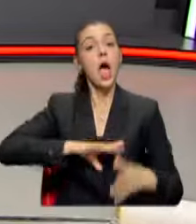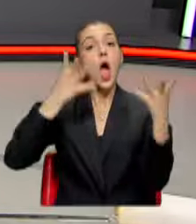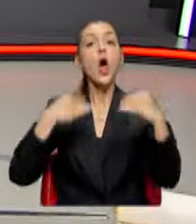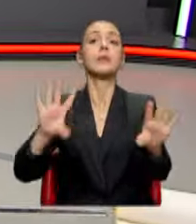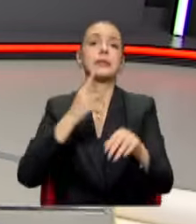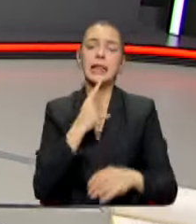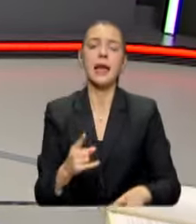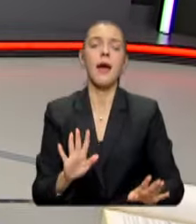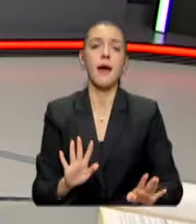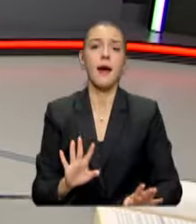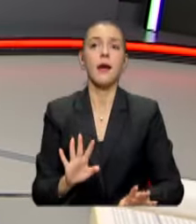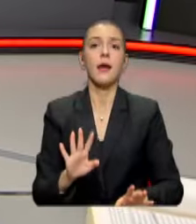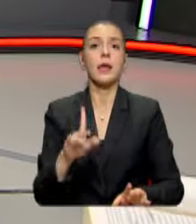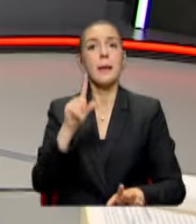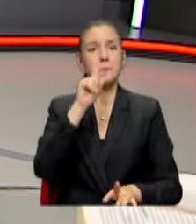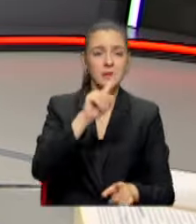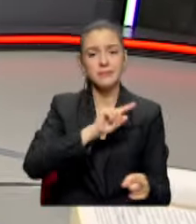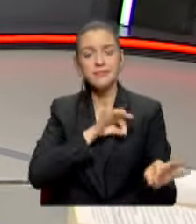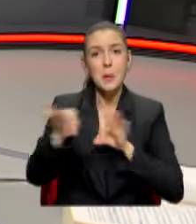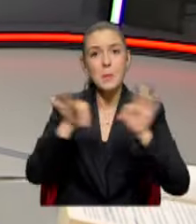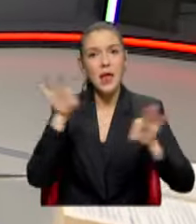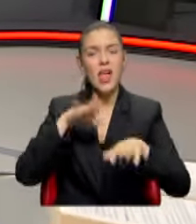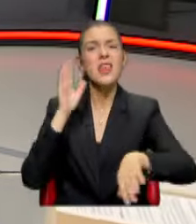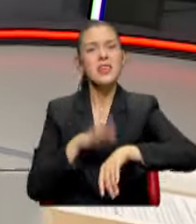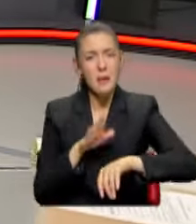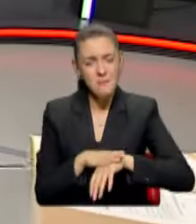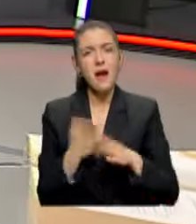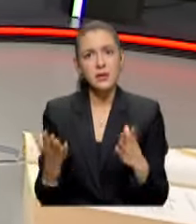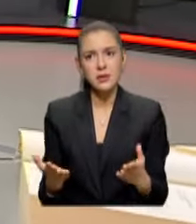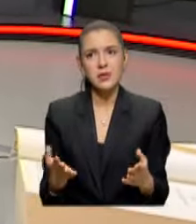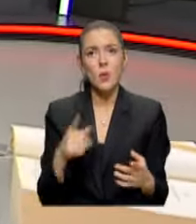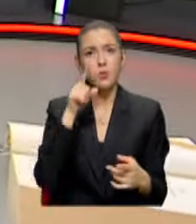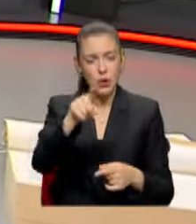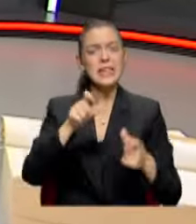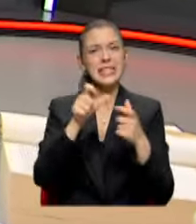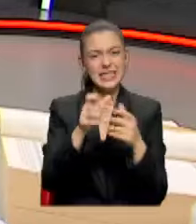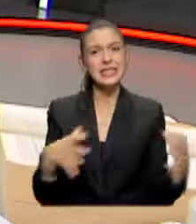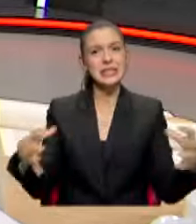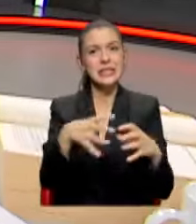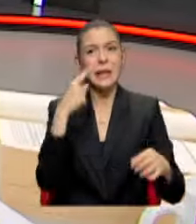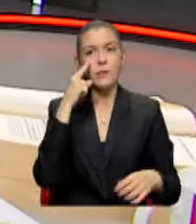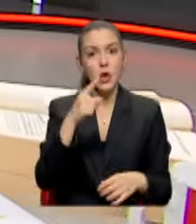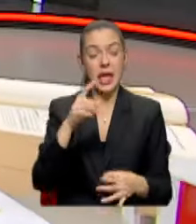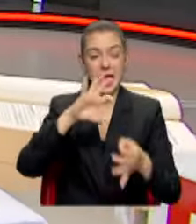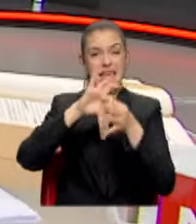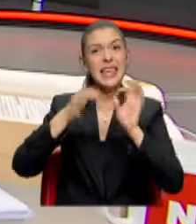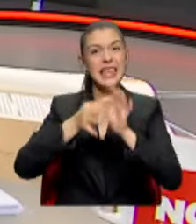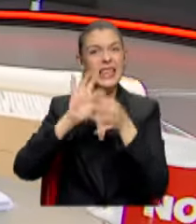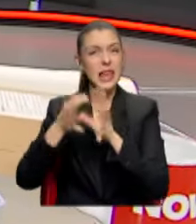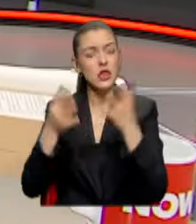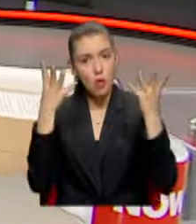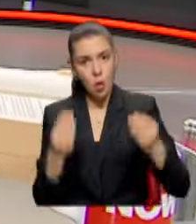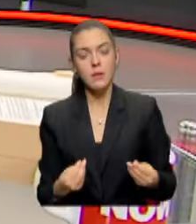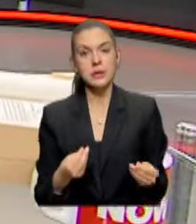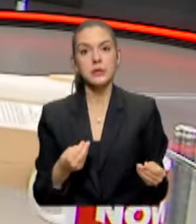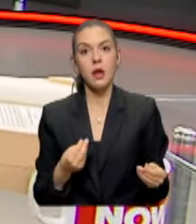diye Efendim bir takım stratejiler geliştirmek filan da Bu sistemin kilitlenmesine